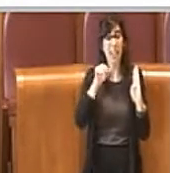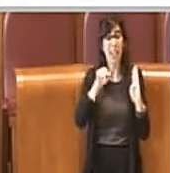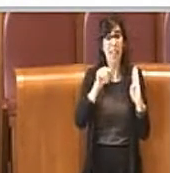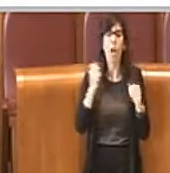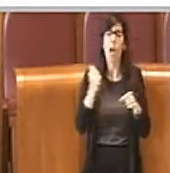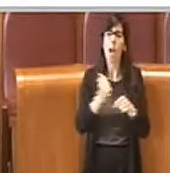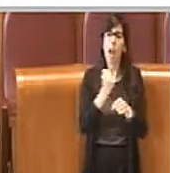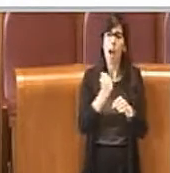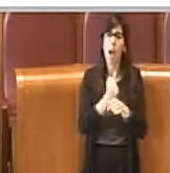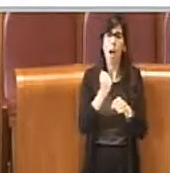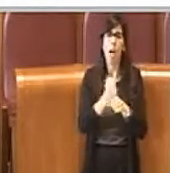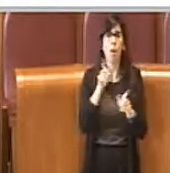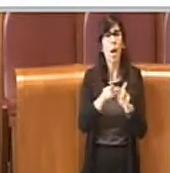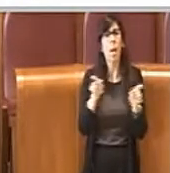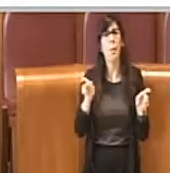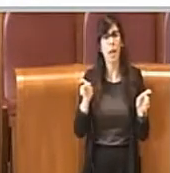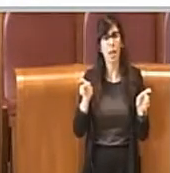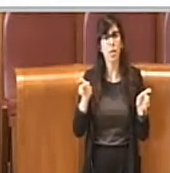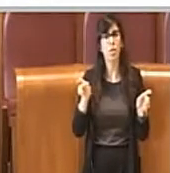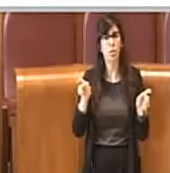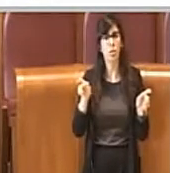delle persone che hanno